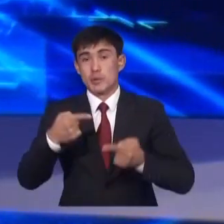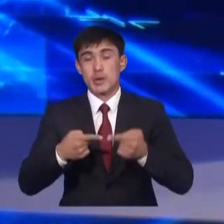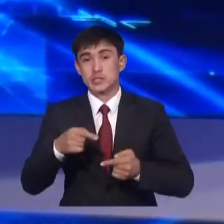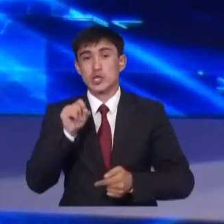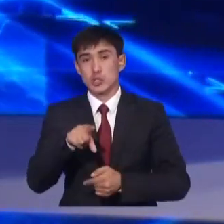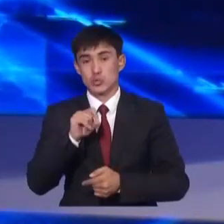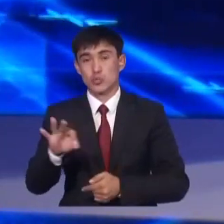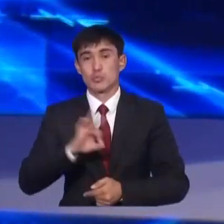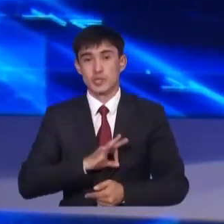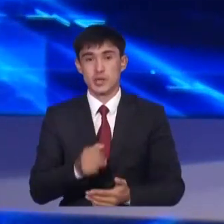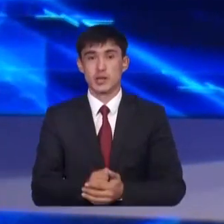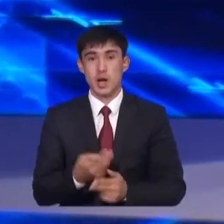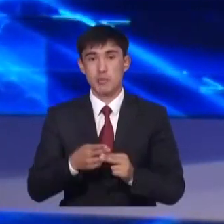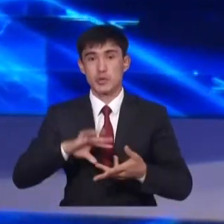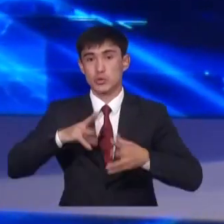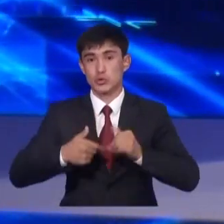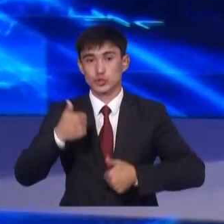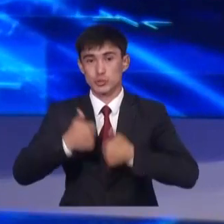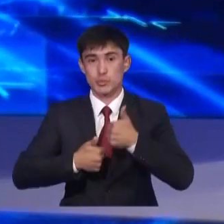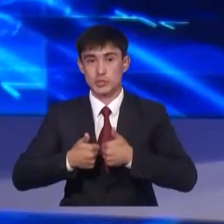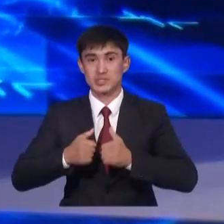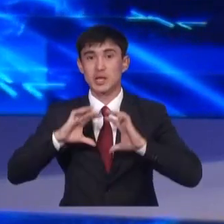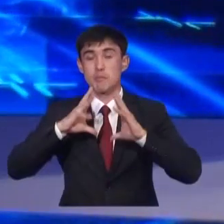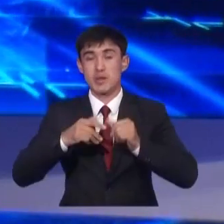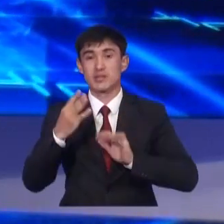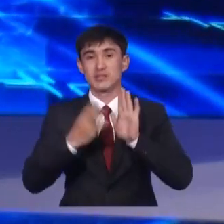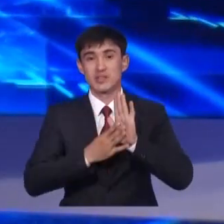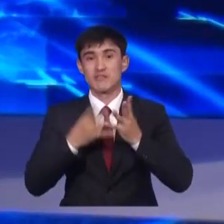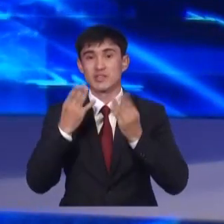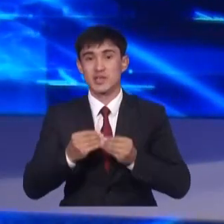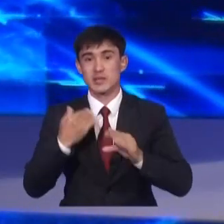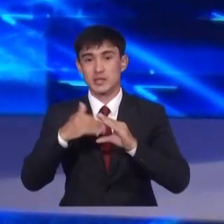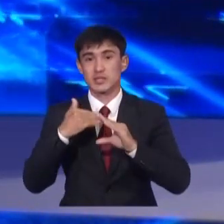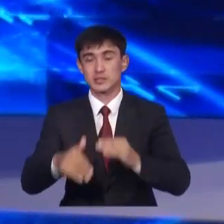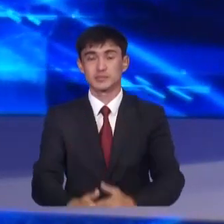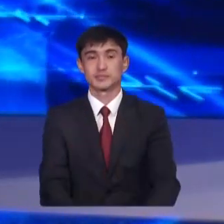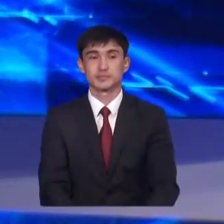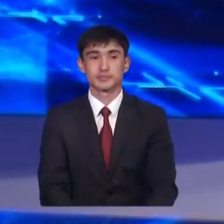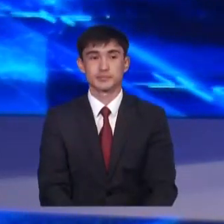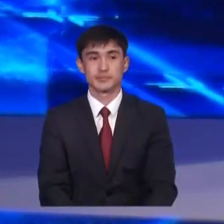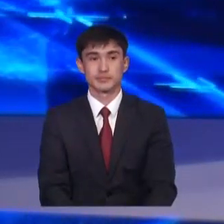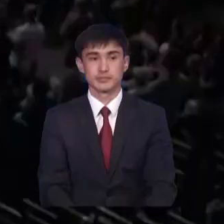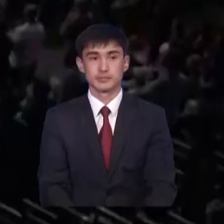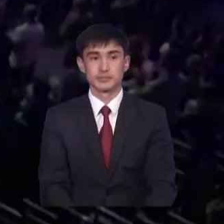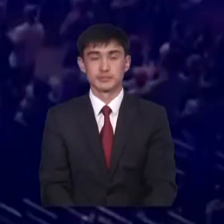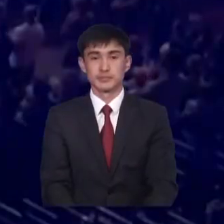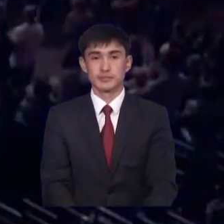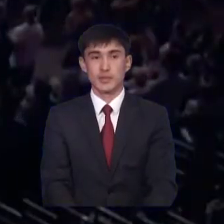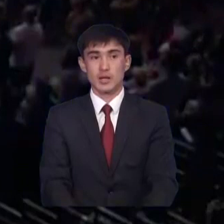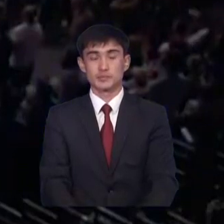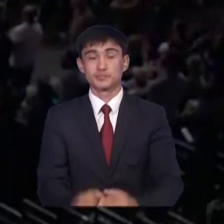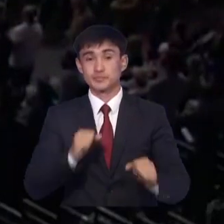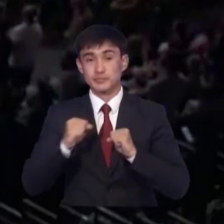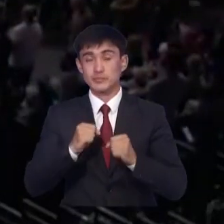ждет борьба за золотую медаль. Об итогах чемпионата мира за 9 дней в материалах следующего сюжета. В